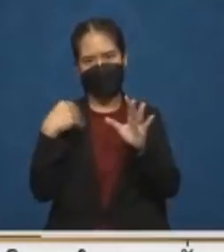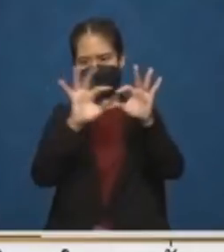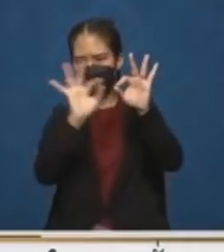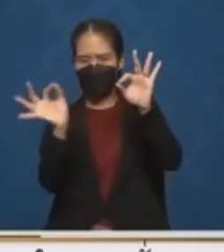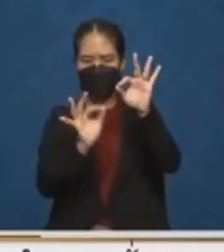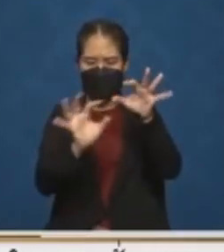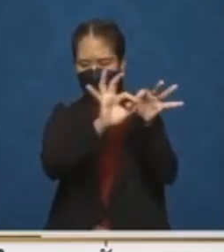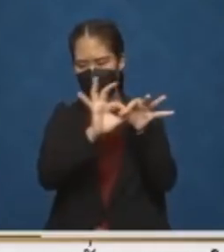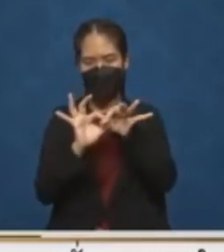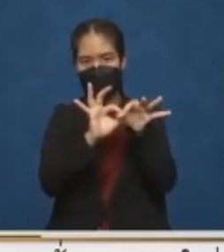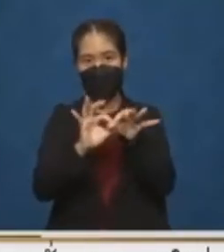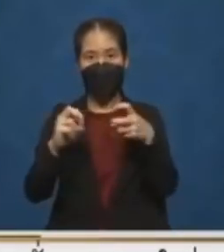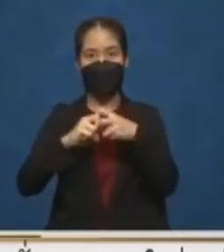จุเจิน